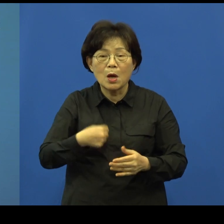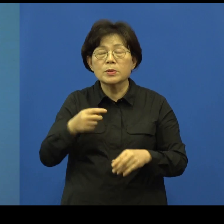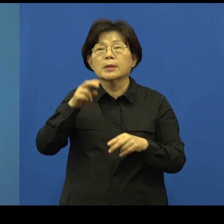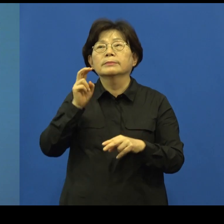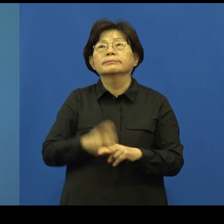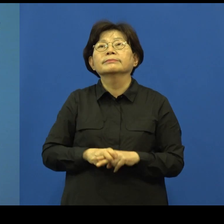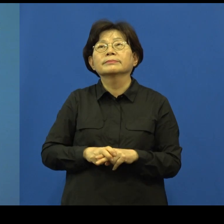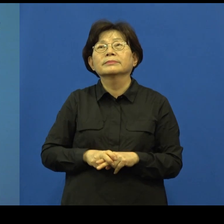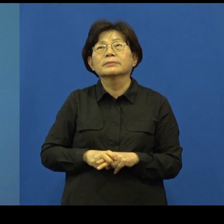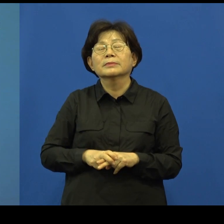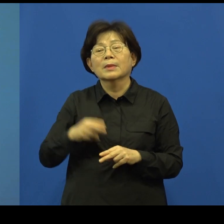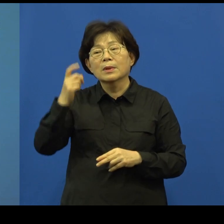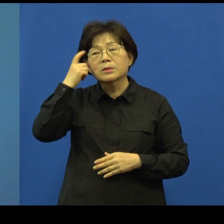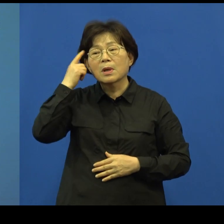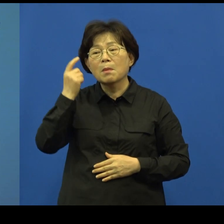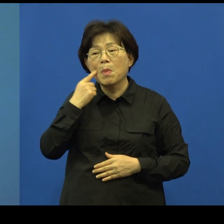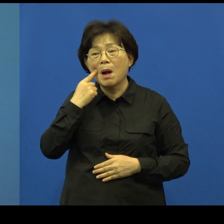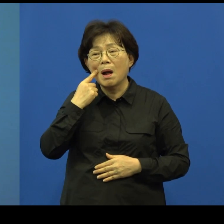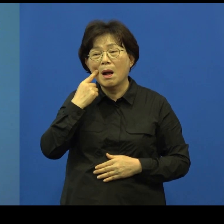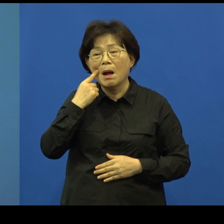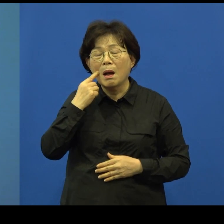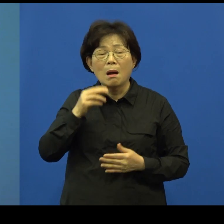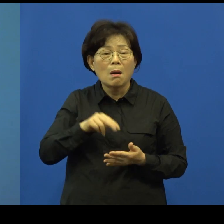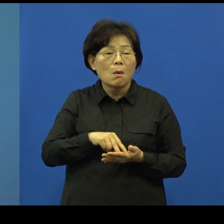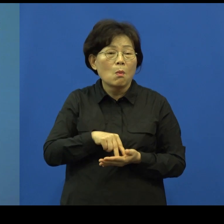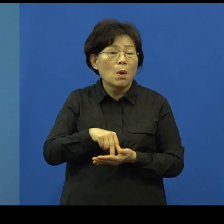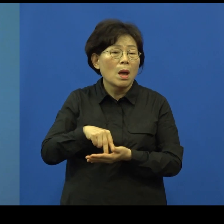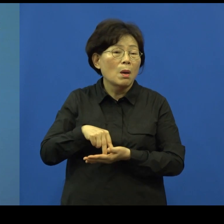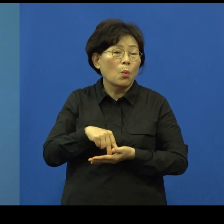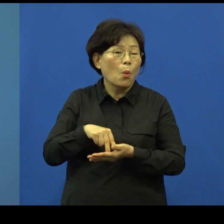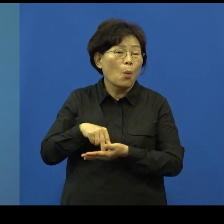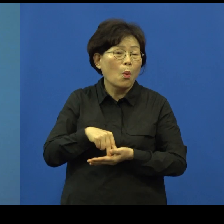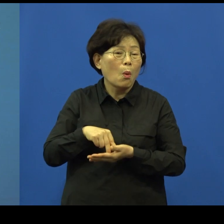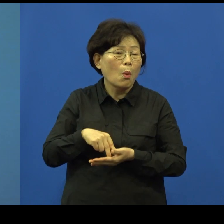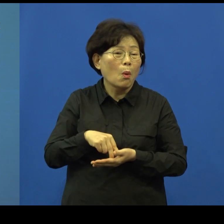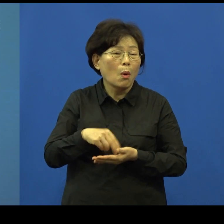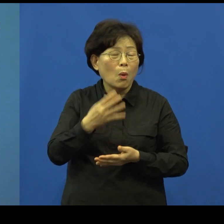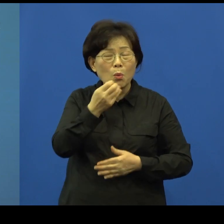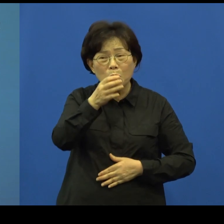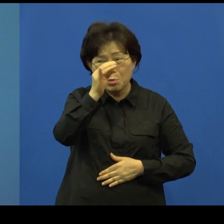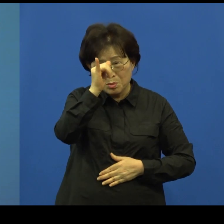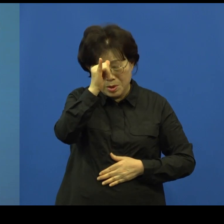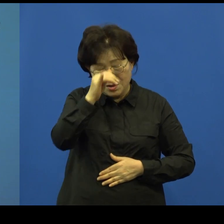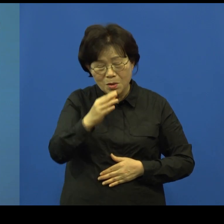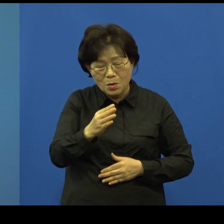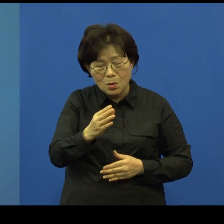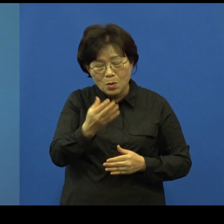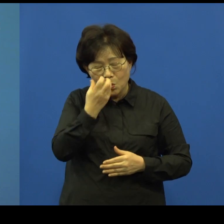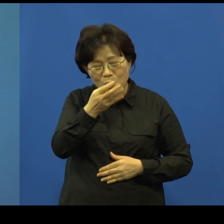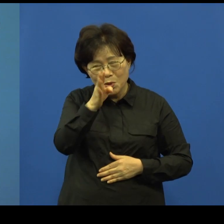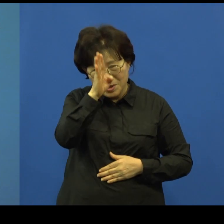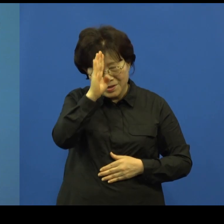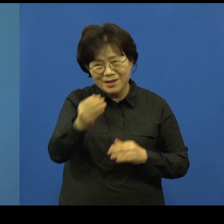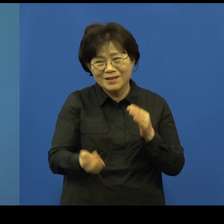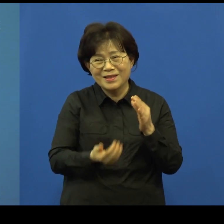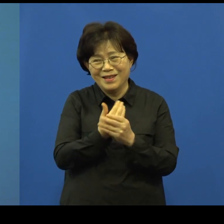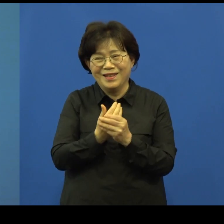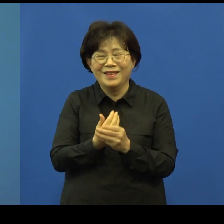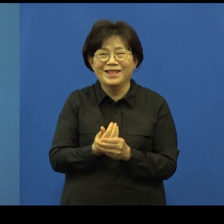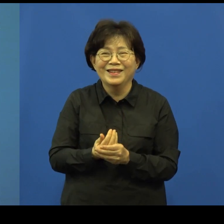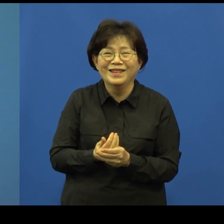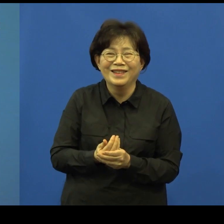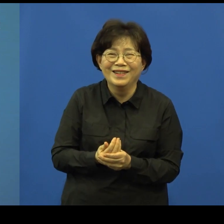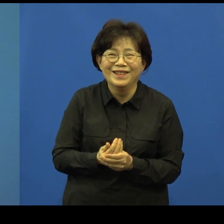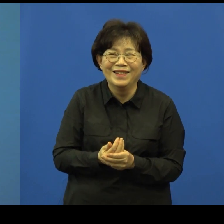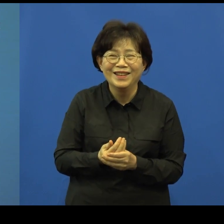보세요. 왔다가 우울증 걸리고 갈 거 아니에요. 여러분 함께 이렇게 하고 있다는 찬양한다고. 오늘도 막 주님을